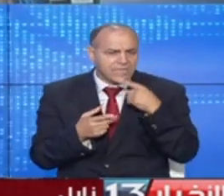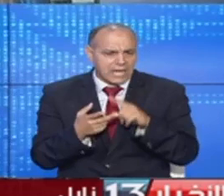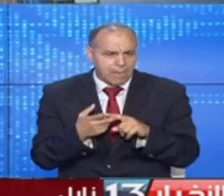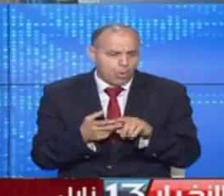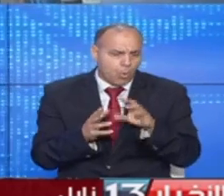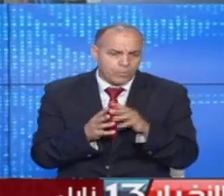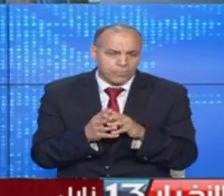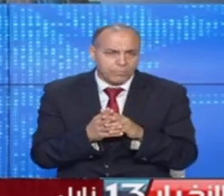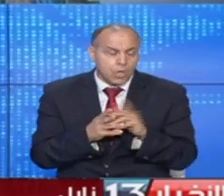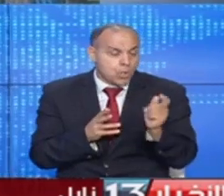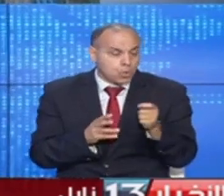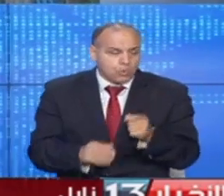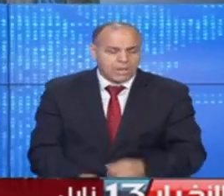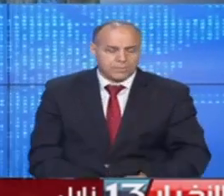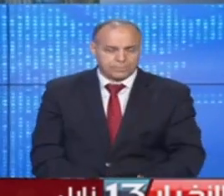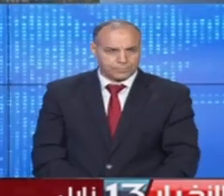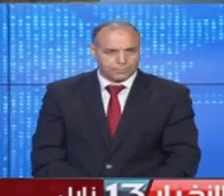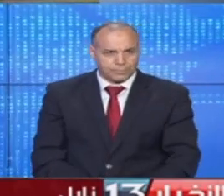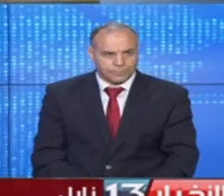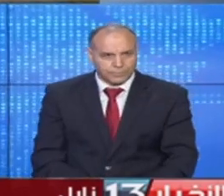اسواق بيع معناها